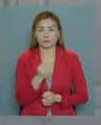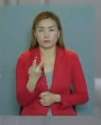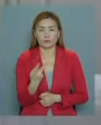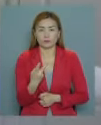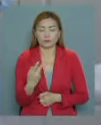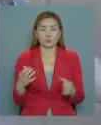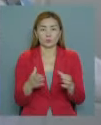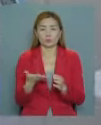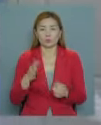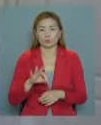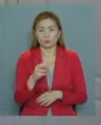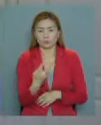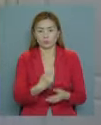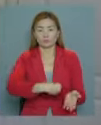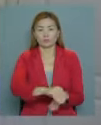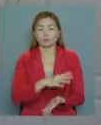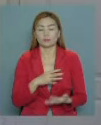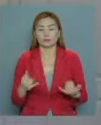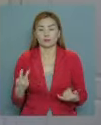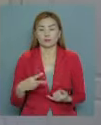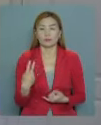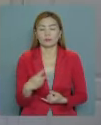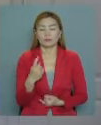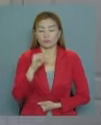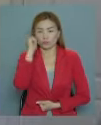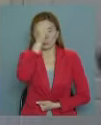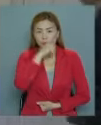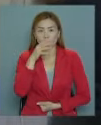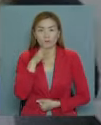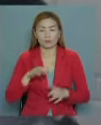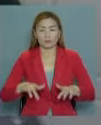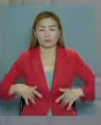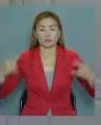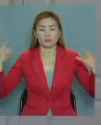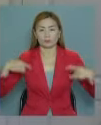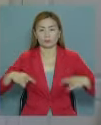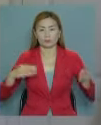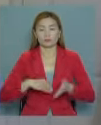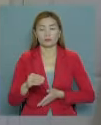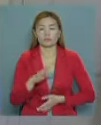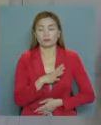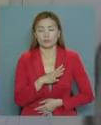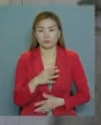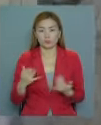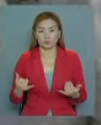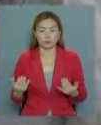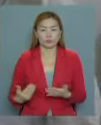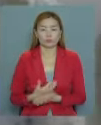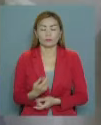карет скорой помощи, а также в 2021 году был приобретен компьютерный томограф 128-срезный